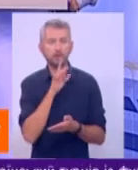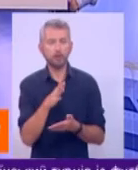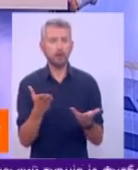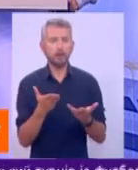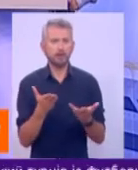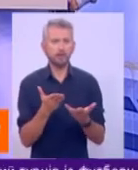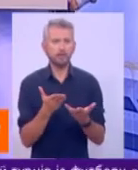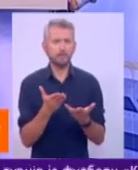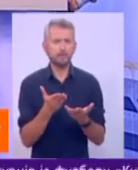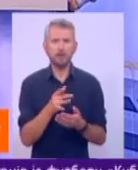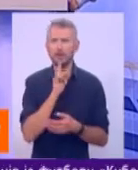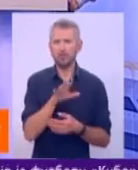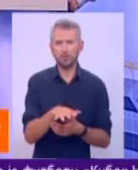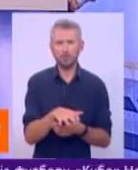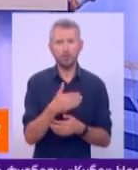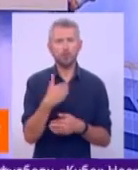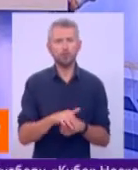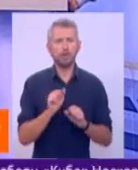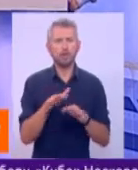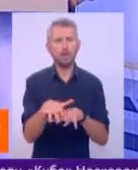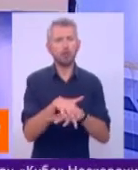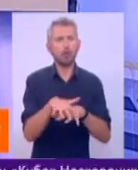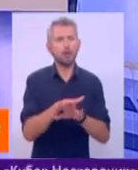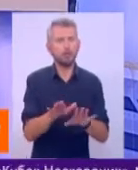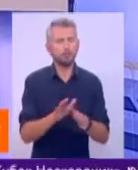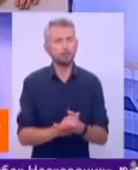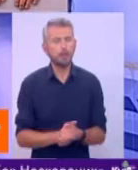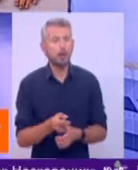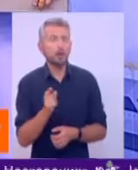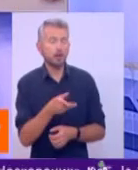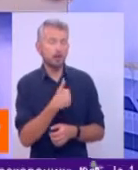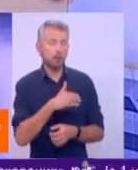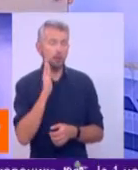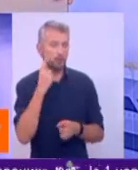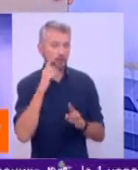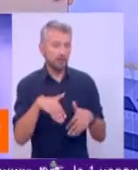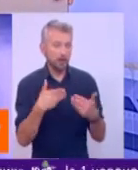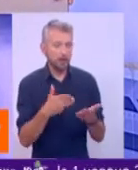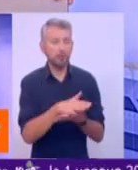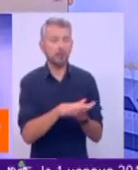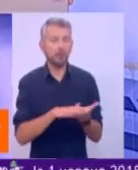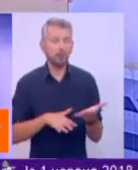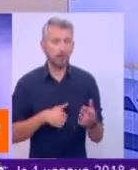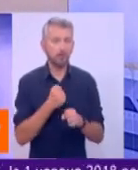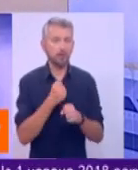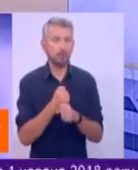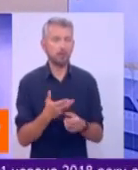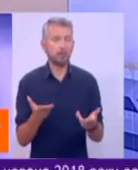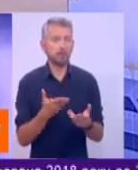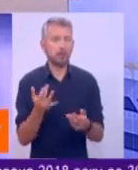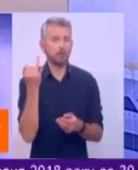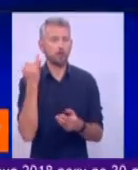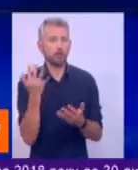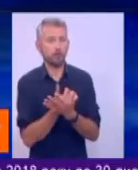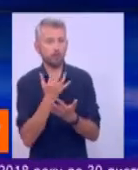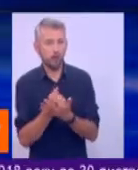якісь... Ну, вже віддали громаду. Хорошо, тоді ми будемо ініціювати і продовжувати робити якісь історії